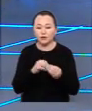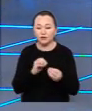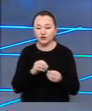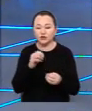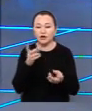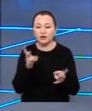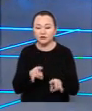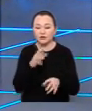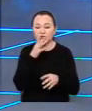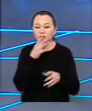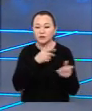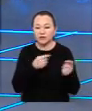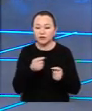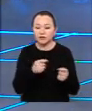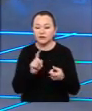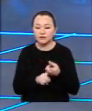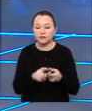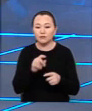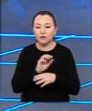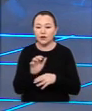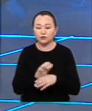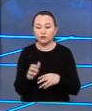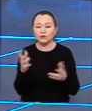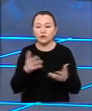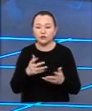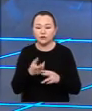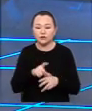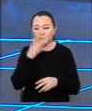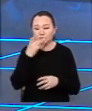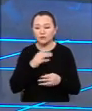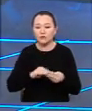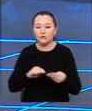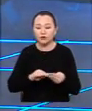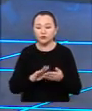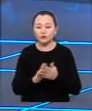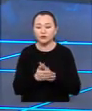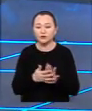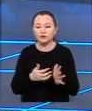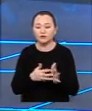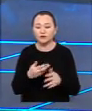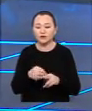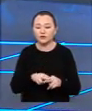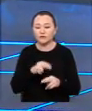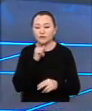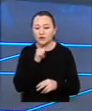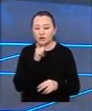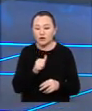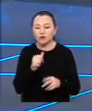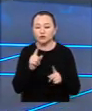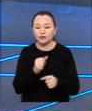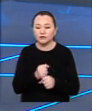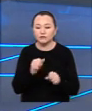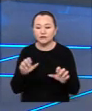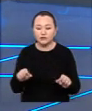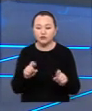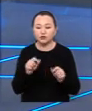остается импортозависимым продуктом. Какова вероятность, что этим летом повторится ситуация с нехваткой этого продукта? И что делают власти,